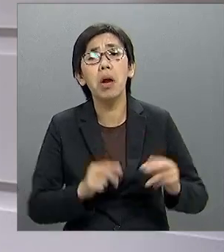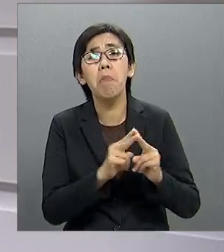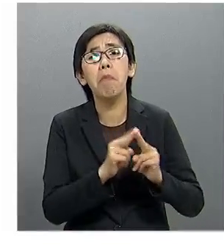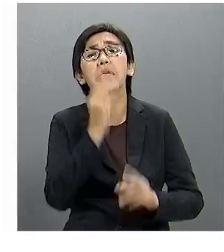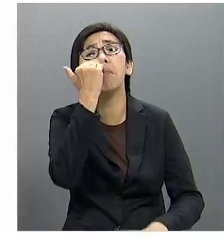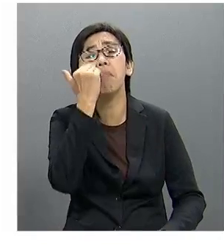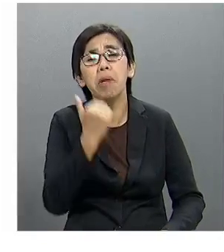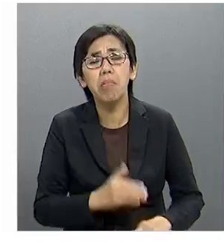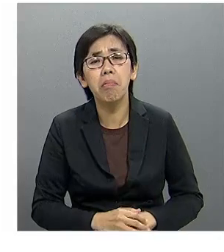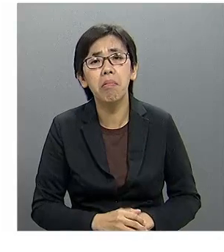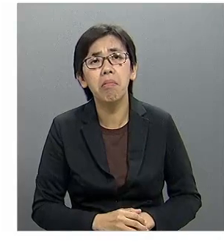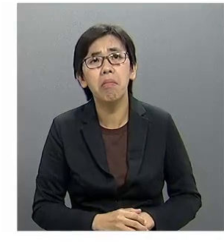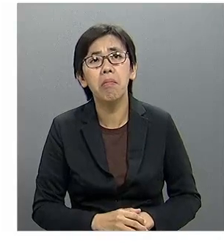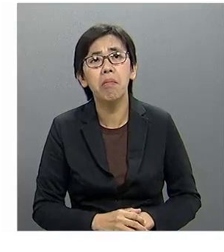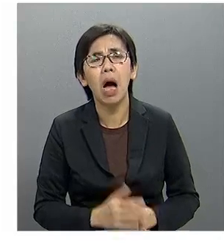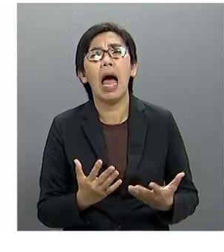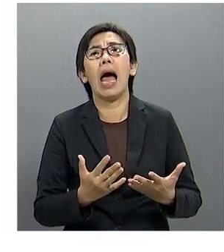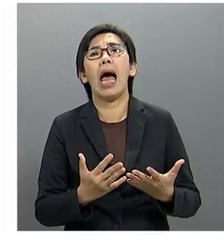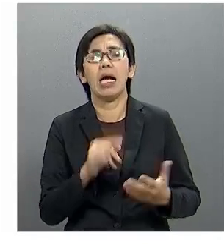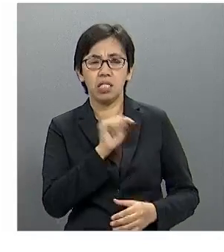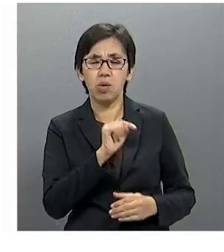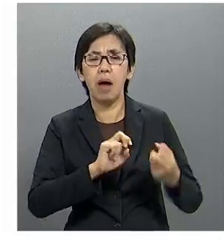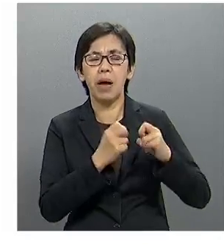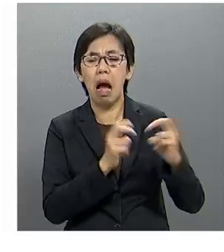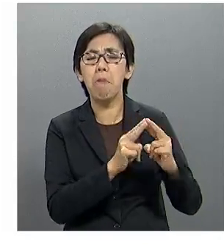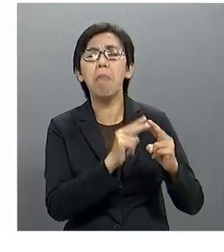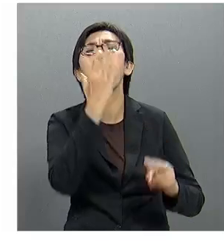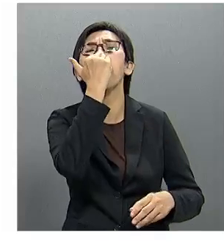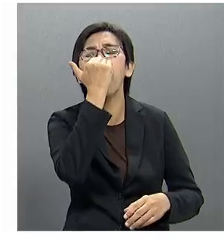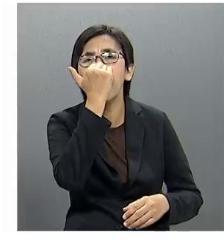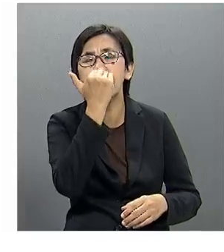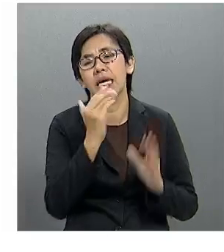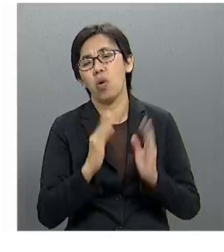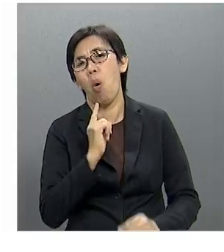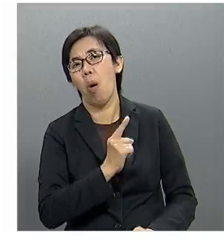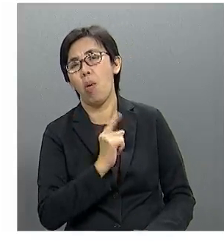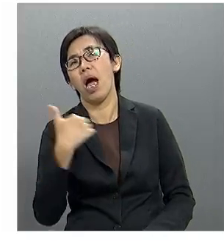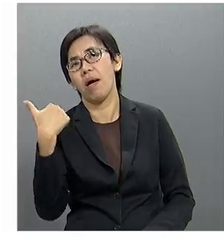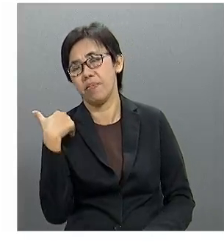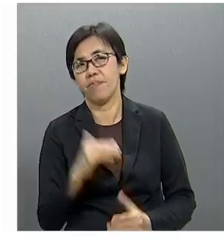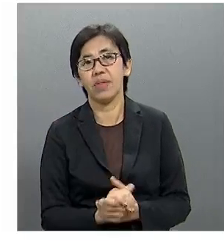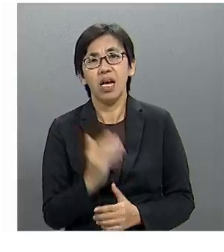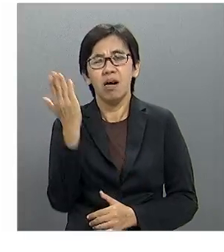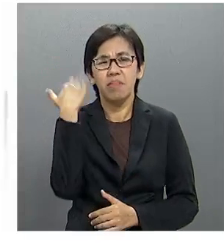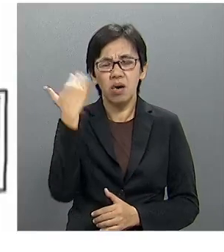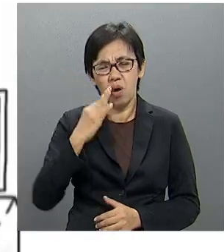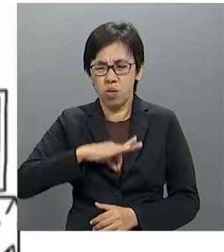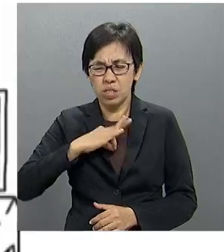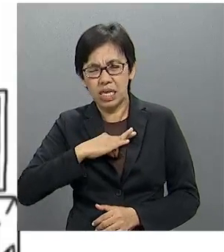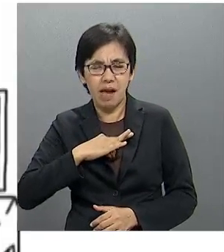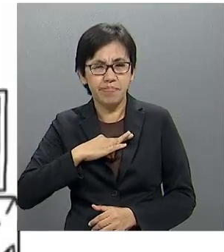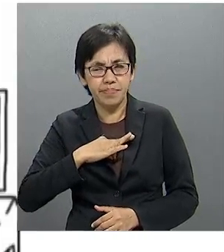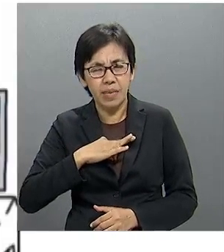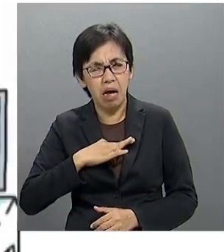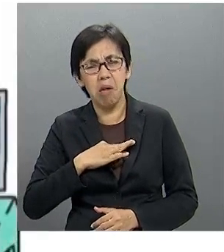มันเป็นไปได้แต่ต้นต่อเลยเรามองว่าถ้าเป็นอดีตเนี่ยคนที่ไม่เห็นด้วยเนี่ยมีมากแต่ตอนนี้เนี่ย